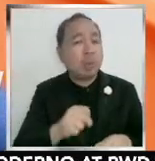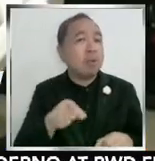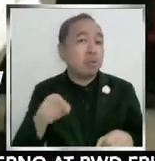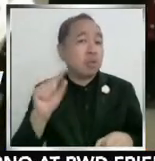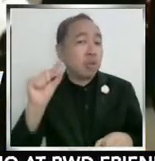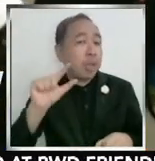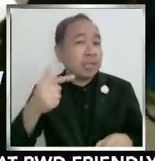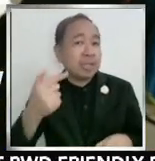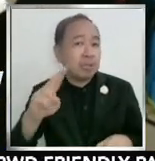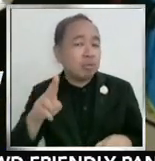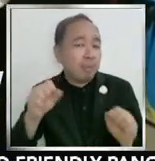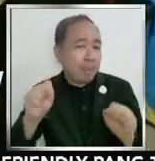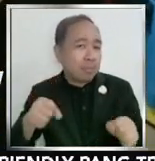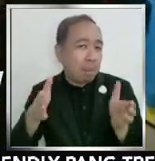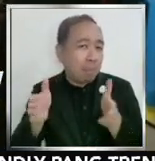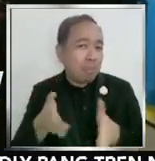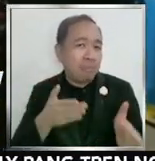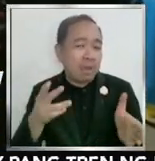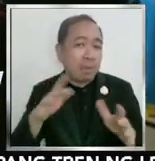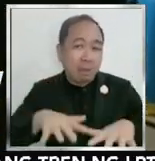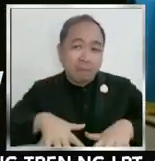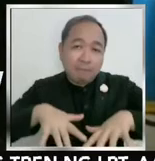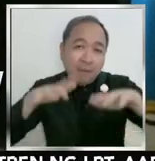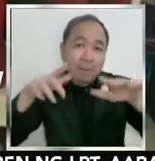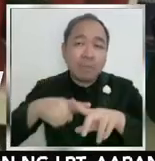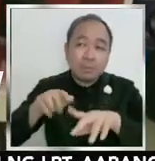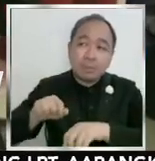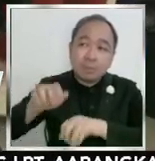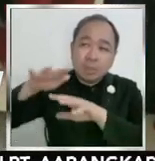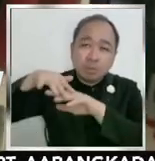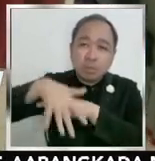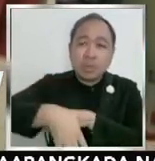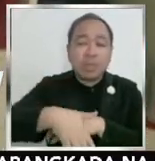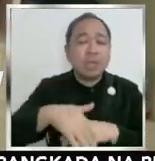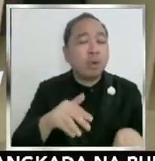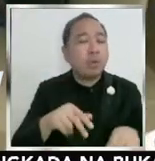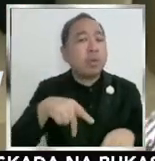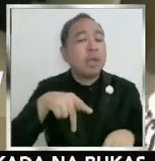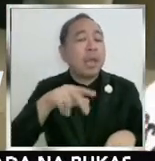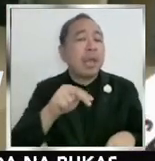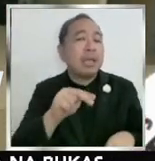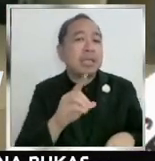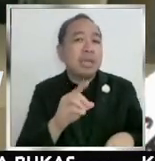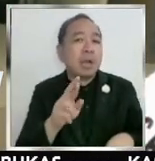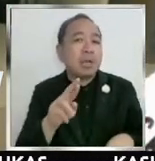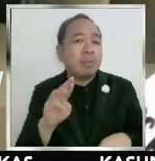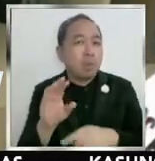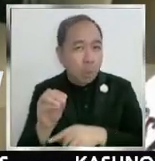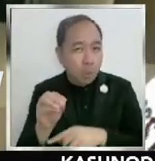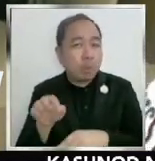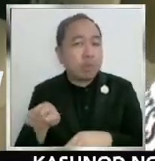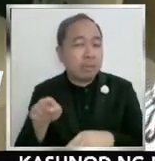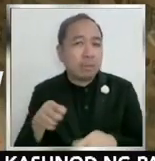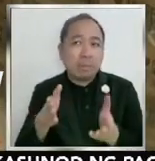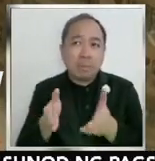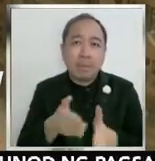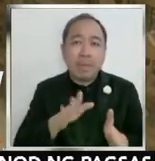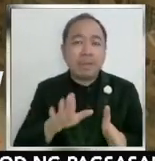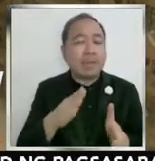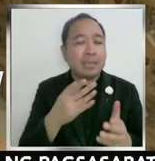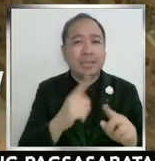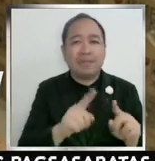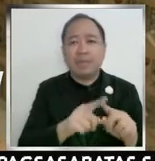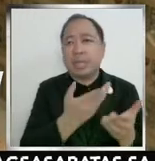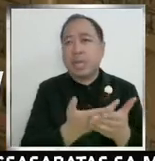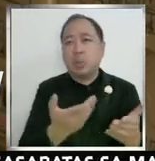lupa. Inihanda ng Municipal Disaster Risk Reduction and Management Office o MDRMO Hinatuan ang kanilang mga rescue equipments. Naghahanda